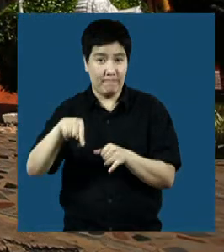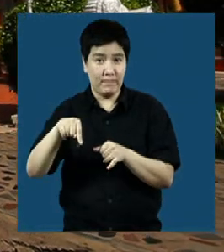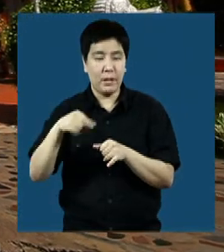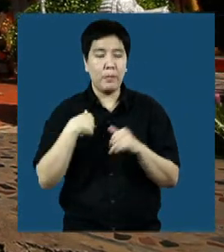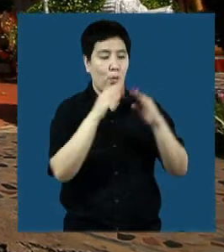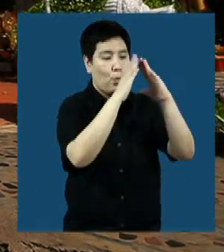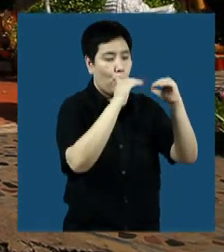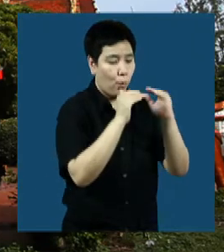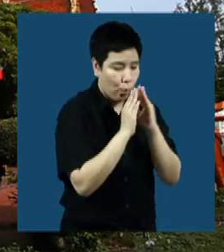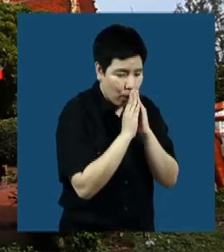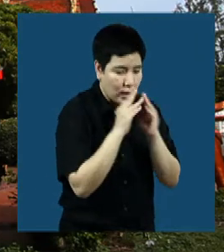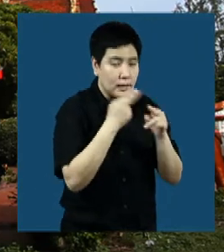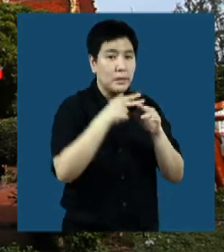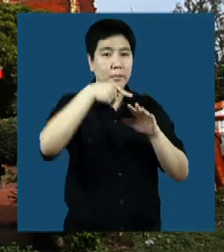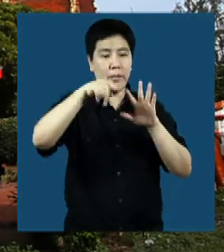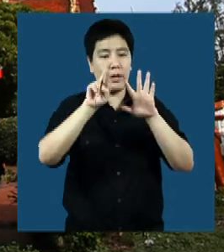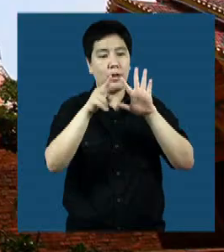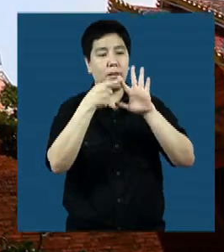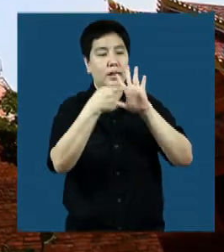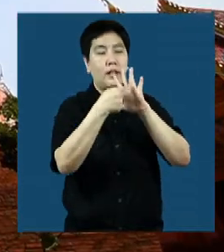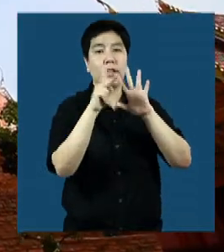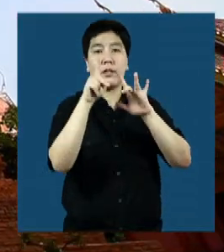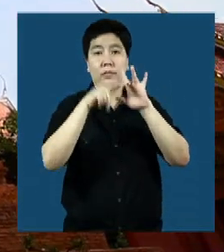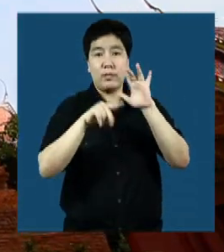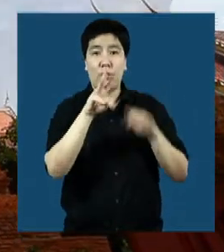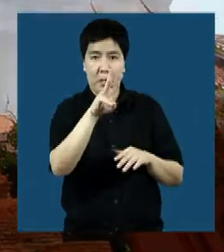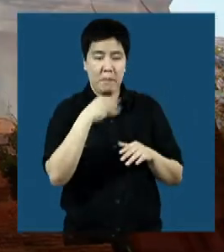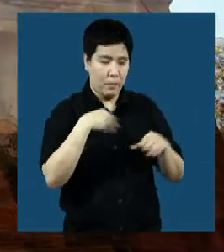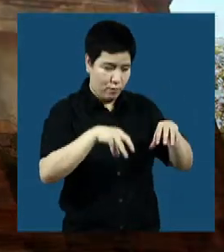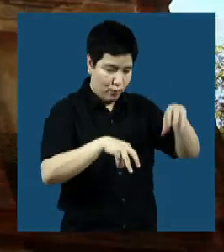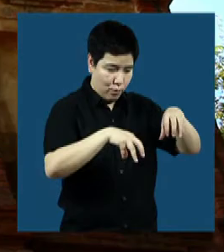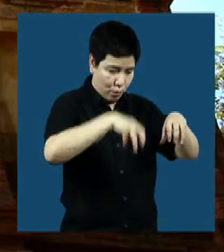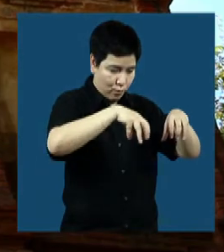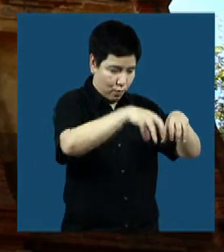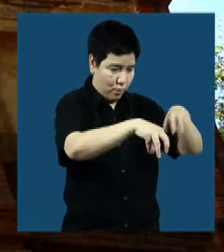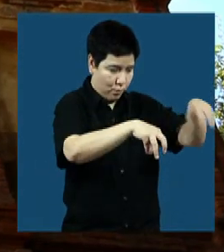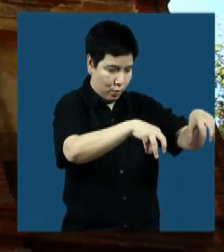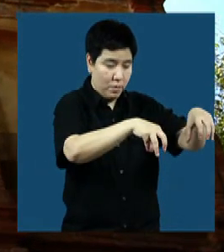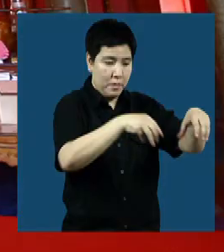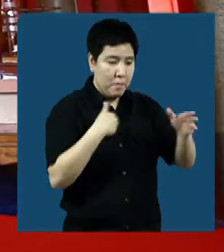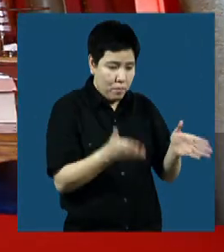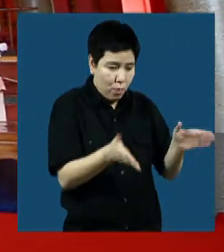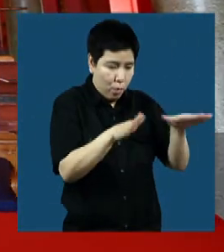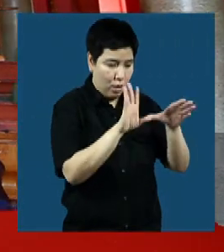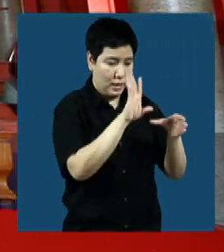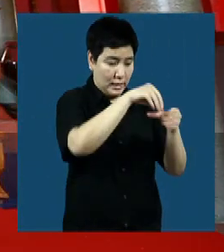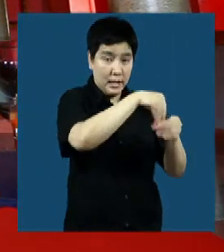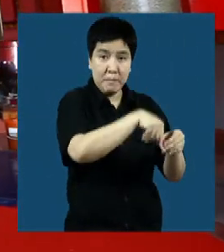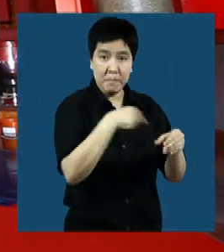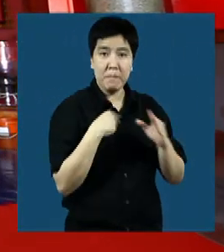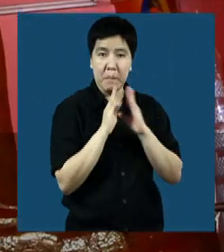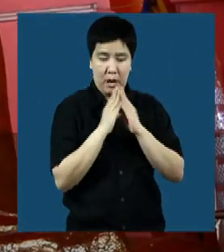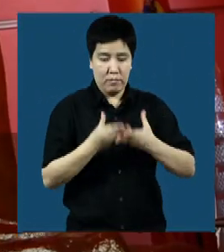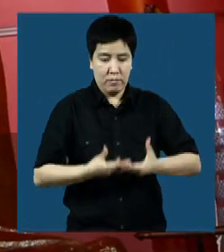อนที่วัดพระแก้วชมเจดีย์ฐานสี่เหลี่ยมซึ่งมีพระพุทธรูปแบบนูนสูงประดับทั้ง4ด้านและในวิหาร